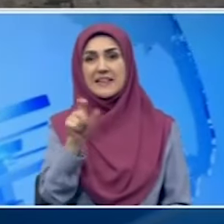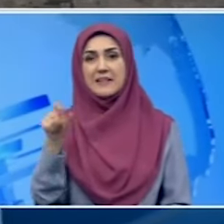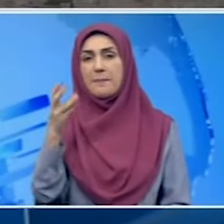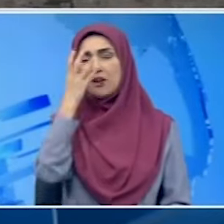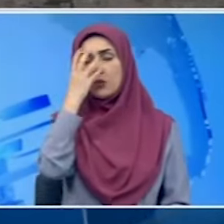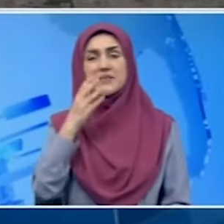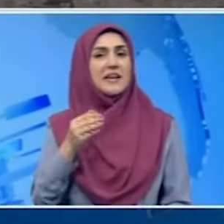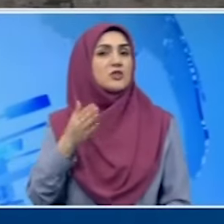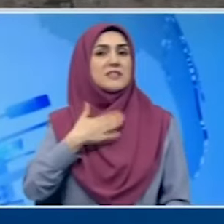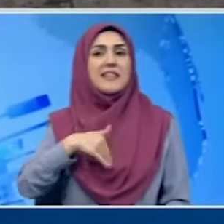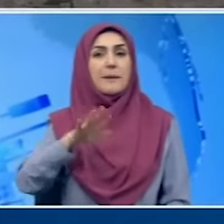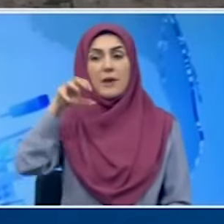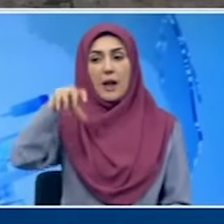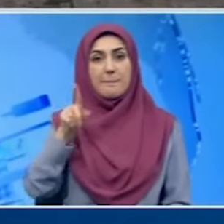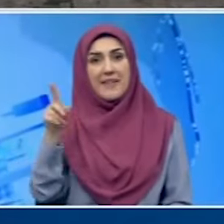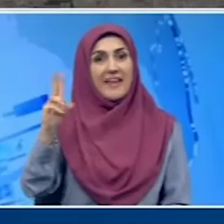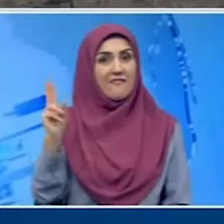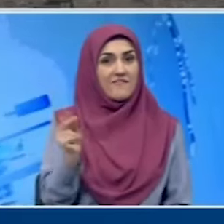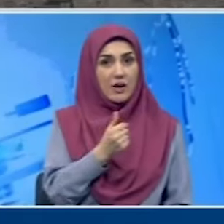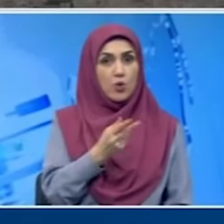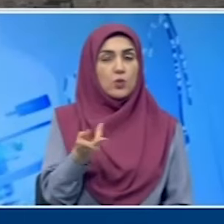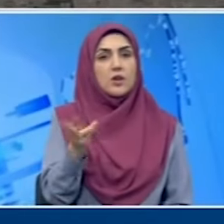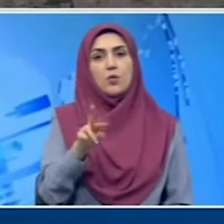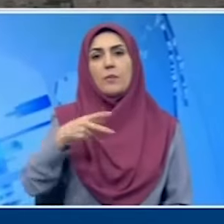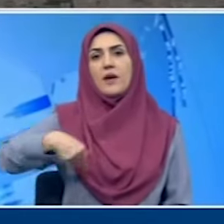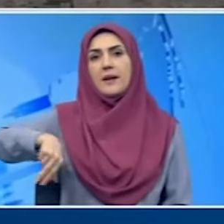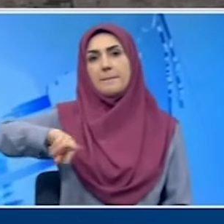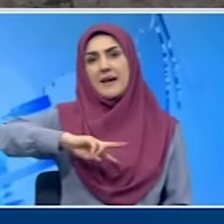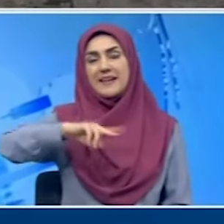و فقط 27% نظرشان خلاف این است.